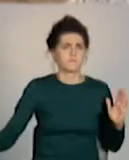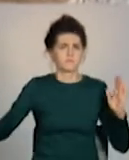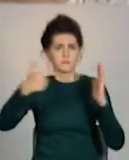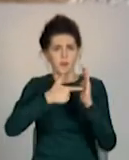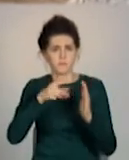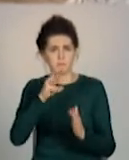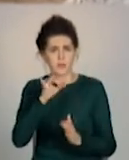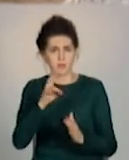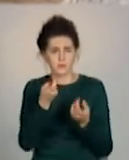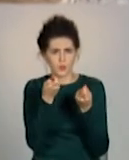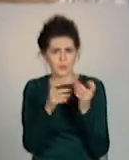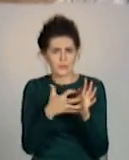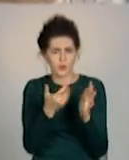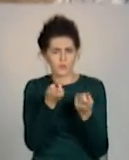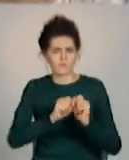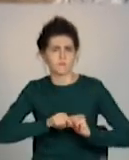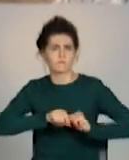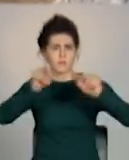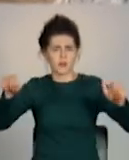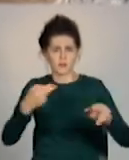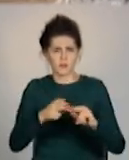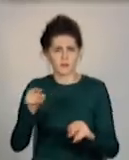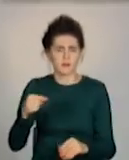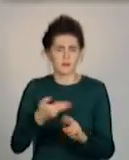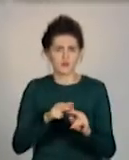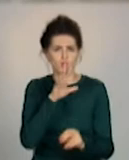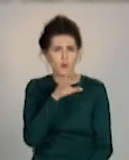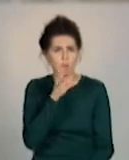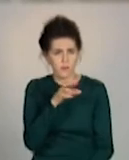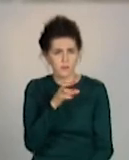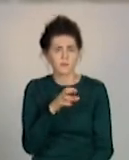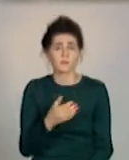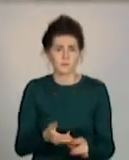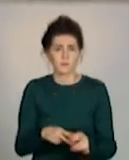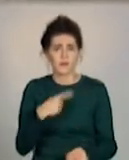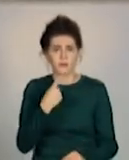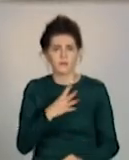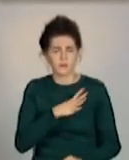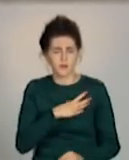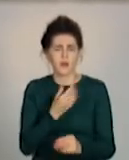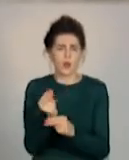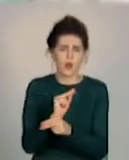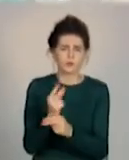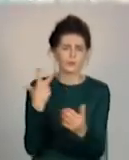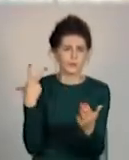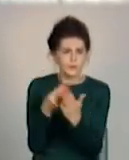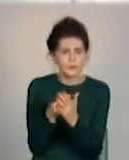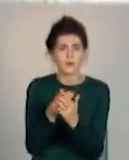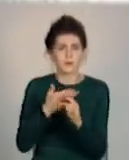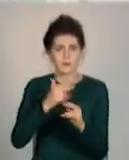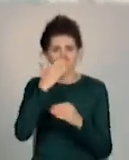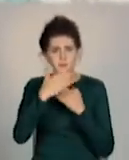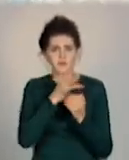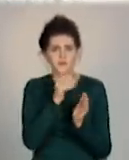попала міла і мілкий осколок заскочили їй під скулу. Бійці обробили рану та вкололи більці знеболювальне. Кажуть, найближчим